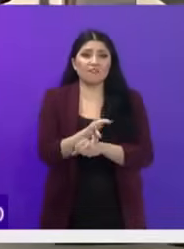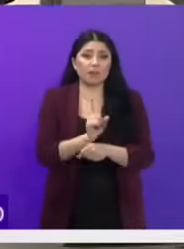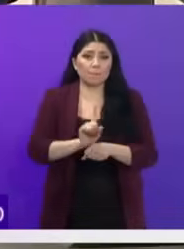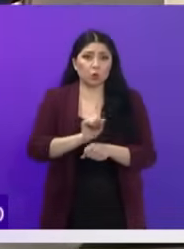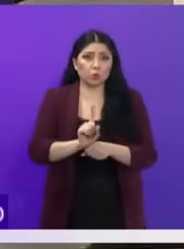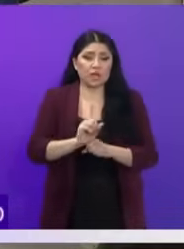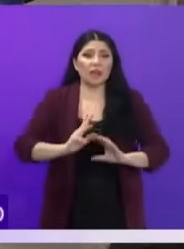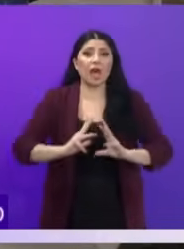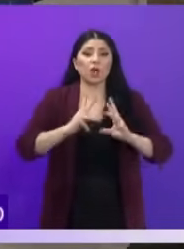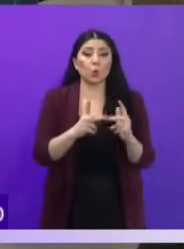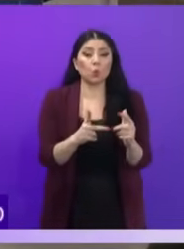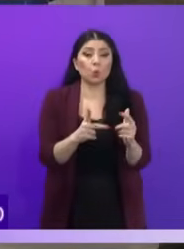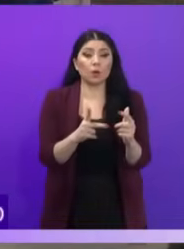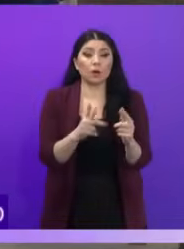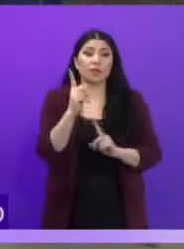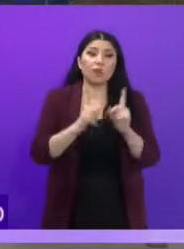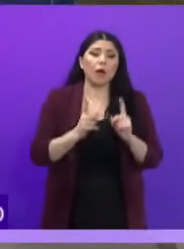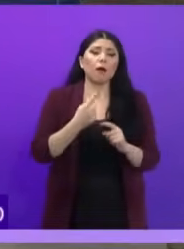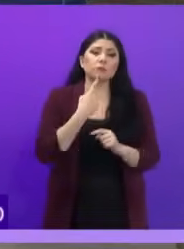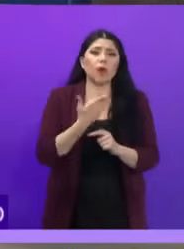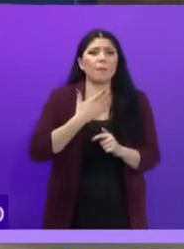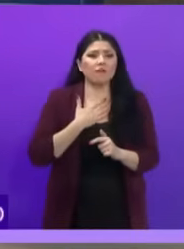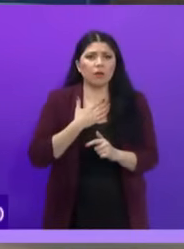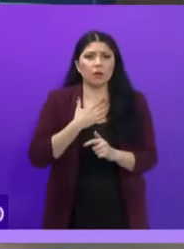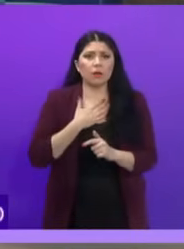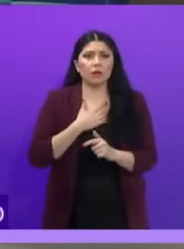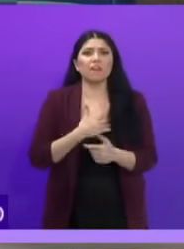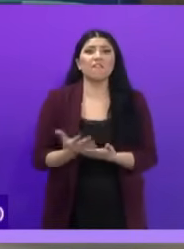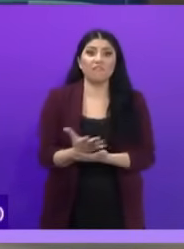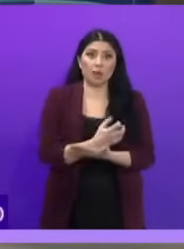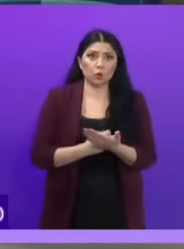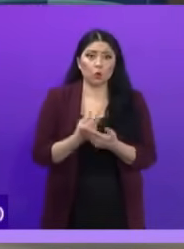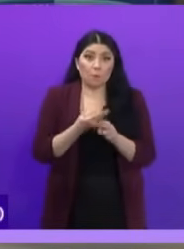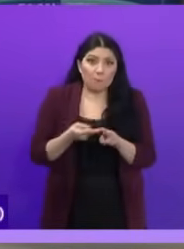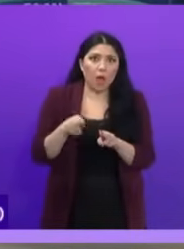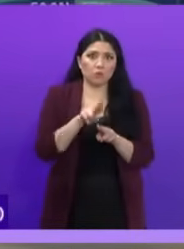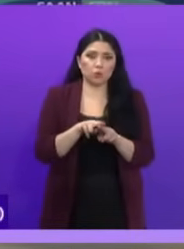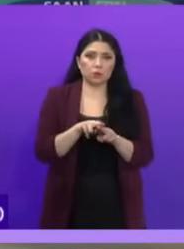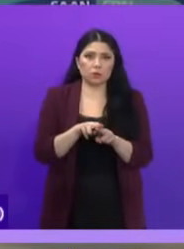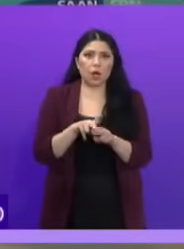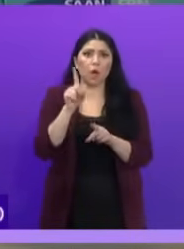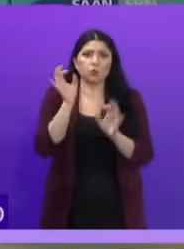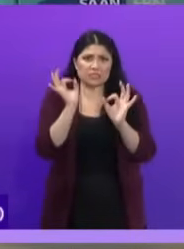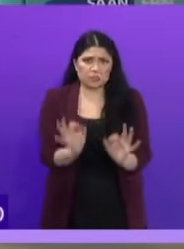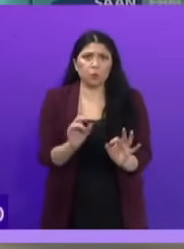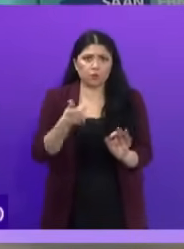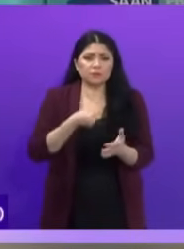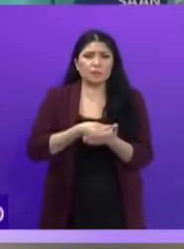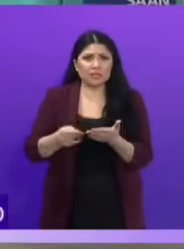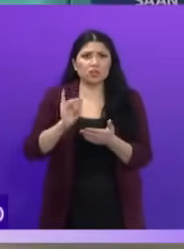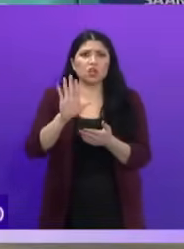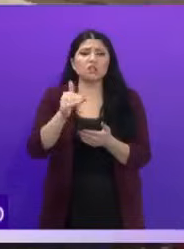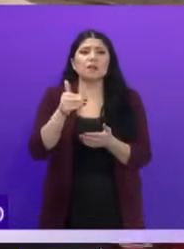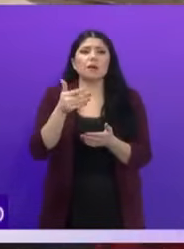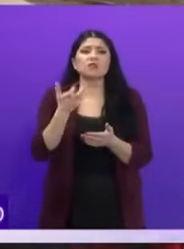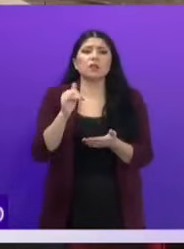produsele agricole. Pentru că dacă am avea venituri mai mari, în mod cert am putea să plătim și aceste